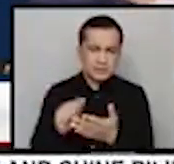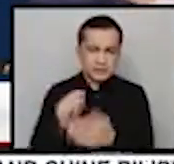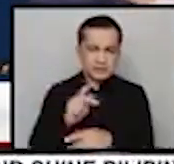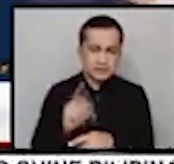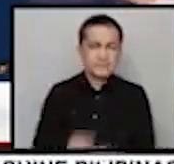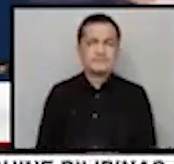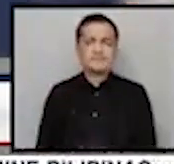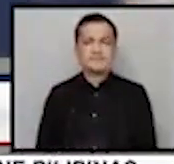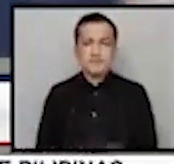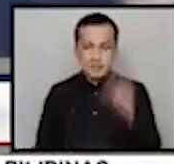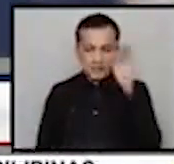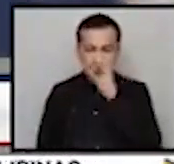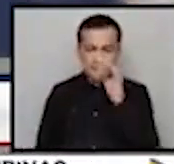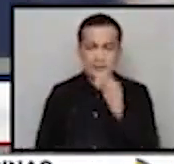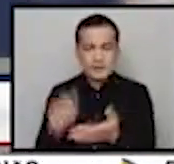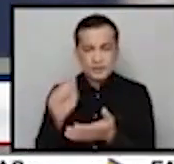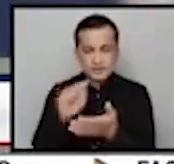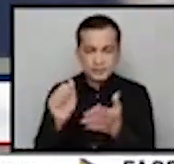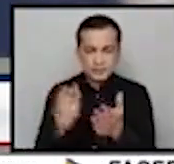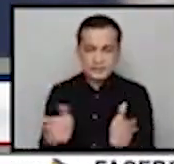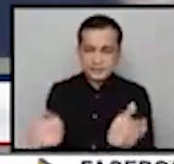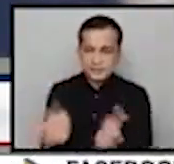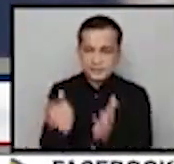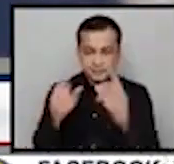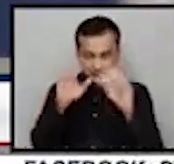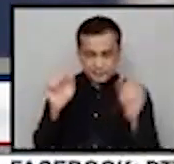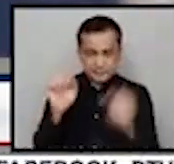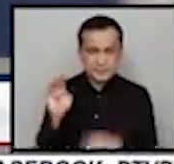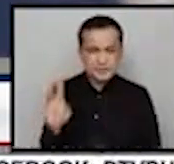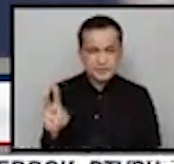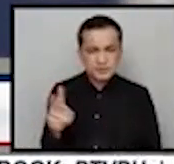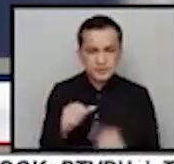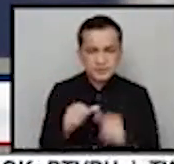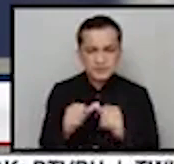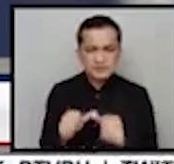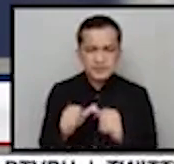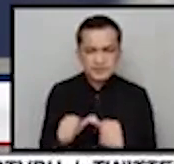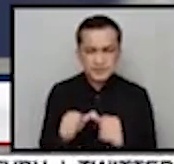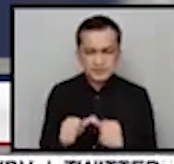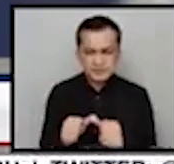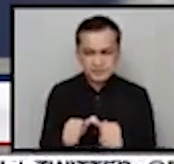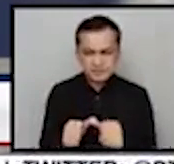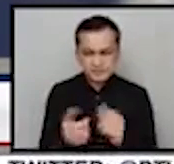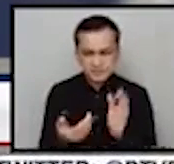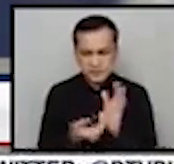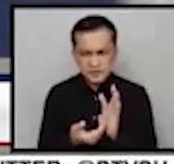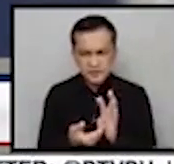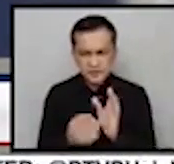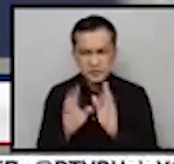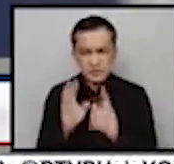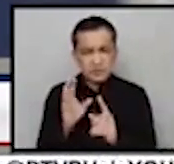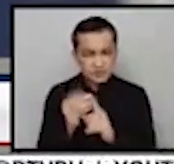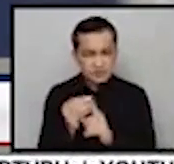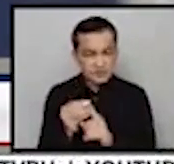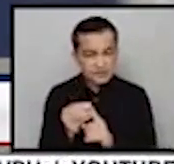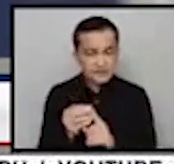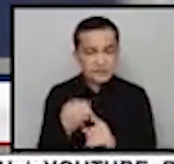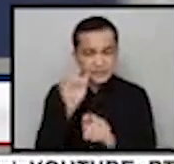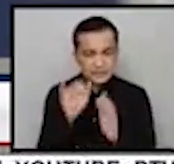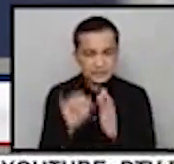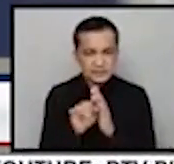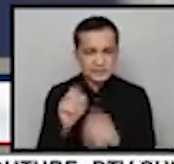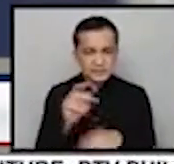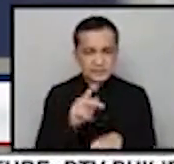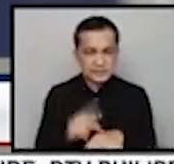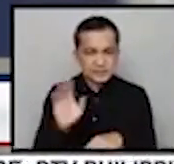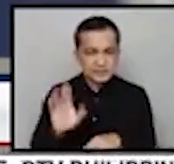Filipino artist naman, hinikayat ni President Marcos na ipagpatuloy ang pagkapakita ng kultura at pagkakakilanlan ng Pilipinas sa kanilang